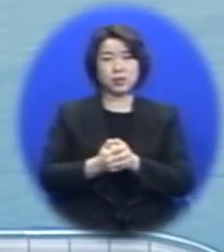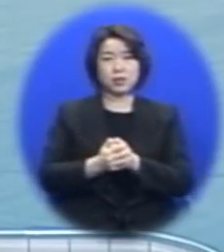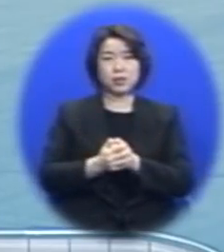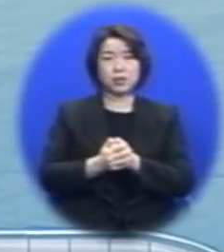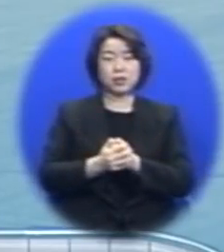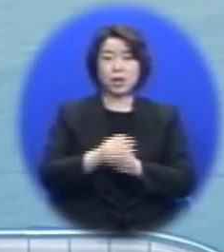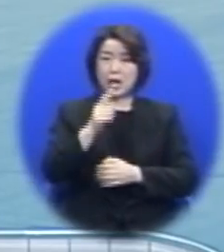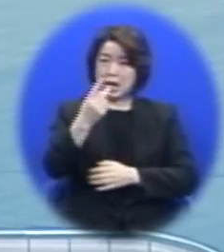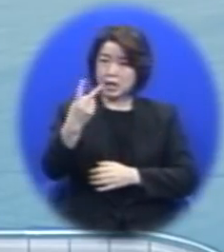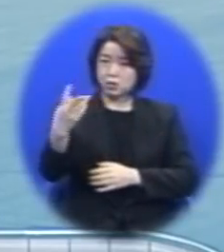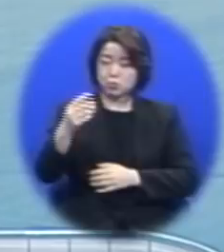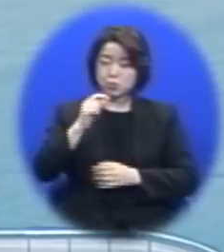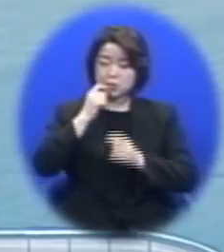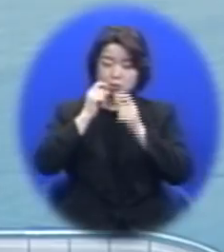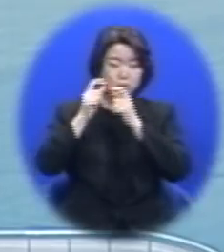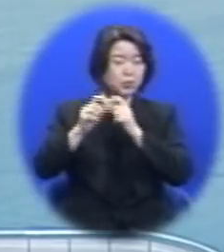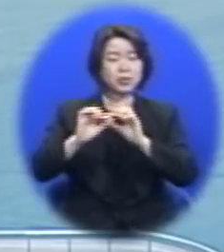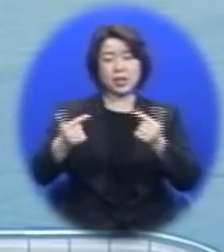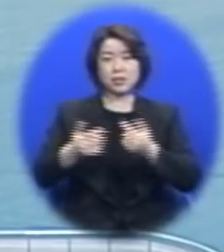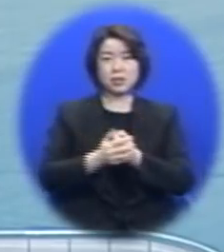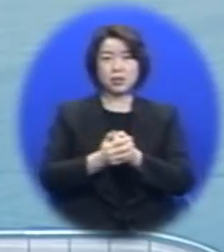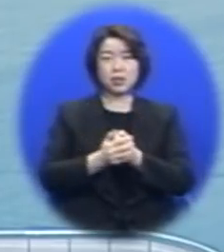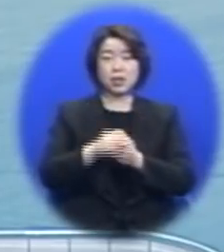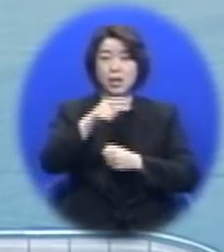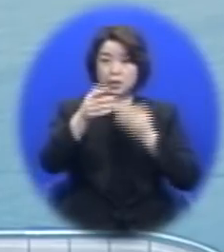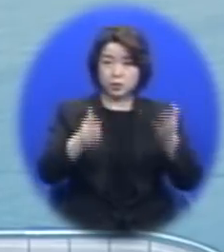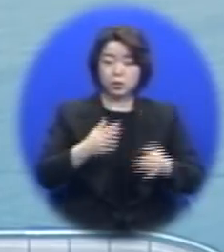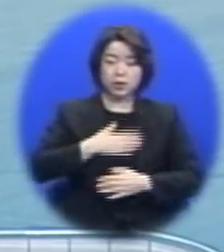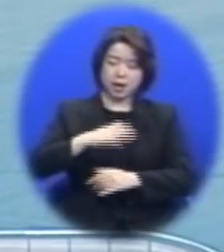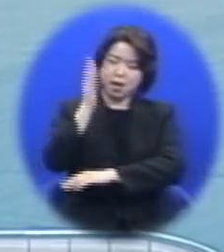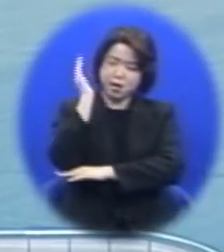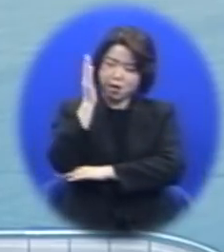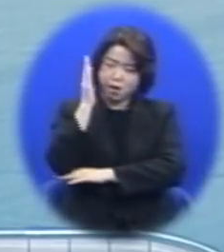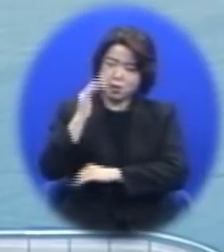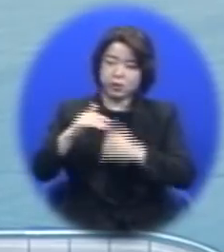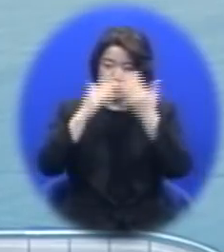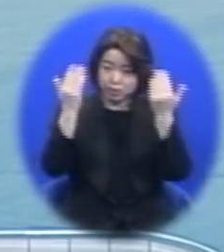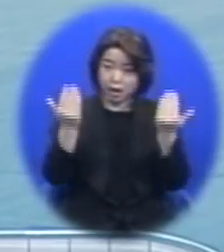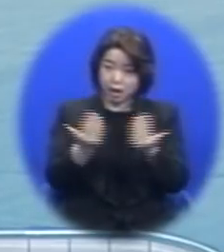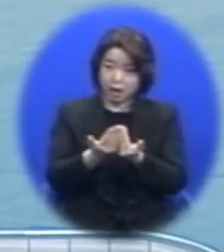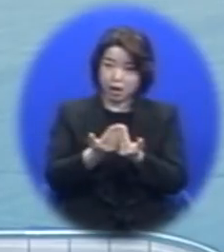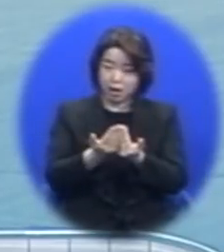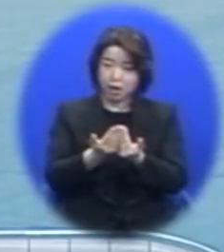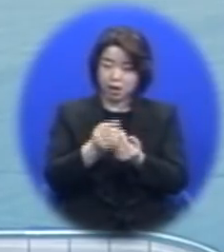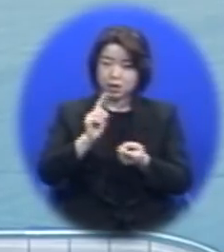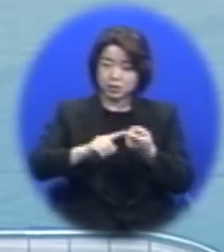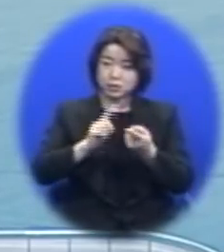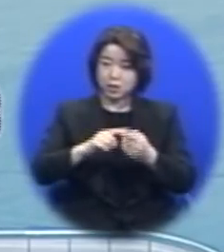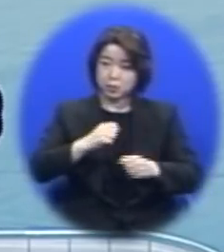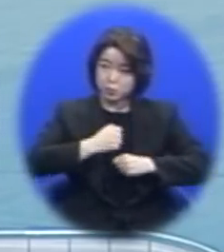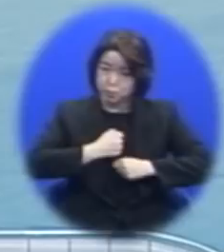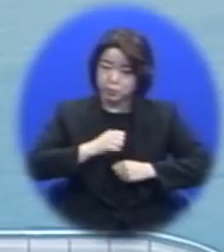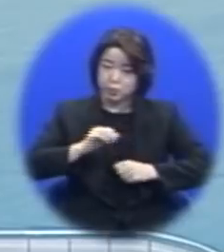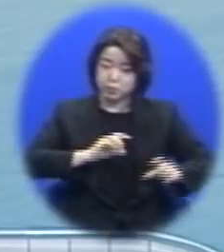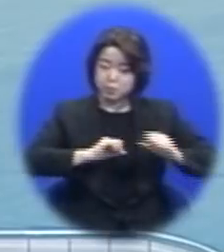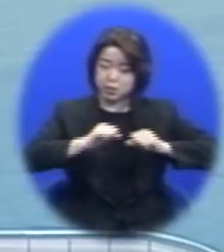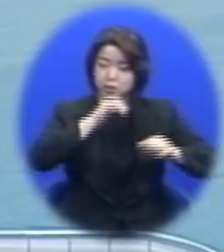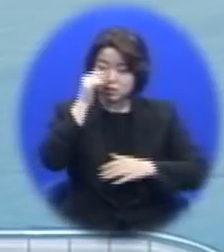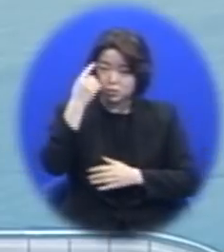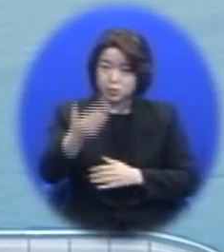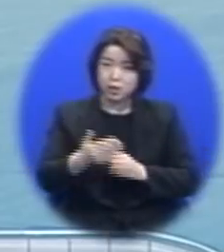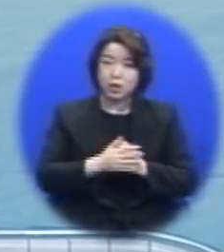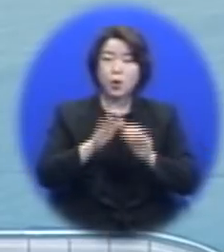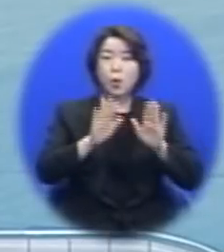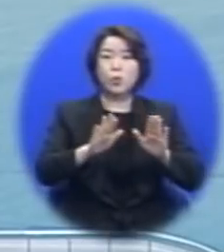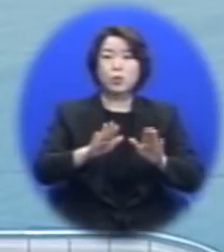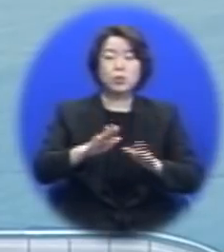한두 번 속은 것도 아니거든요. 그동안에 제가 설교한다고 뭐 다 하셨습니까? 오늘도 그냥 그렇게 듣고 말 것